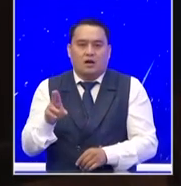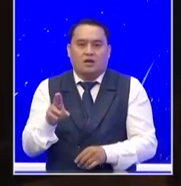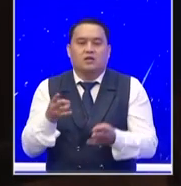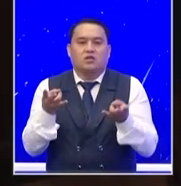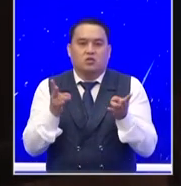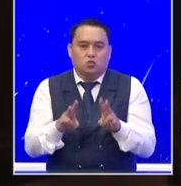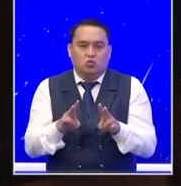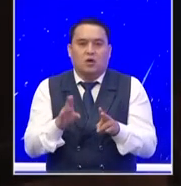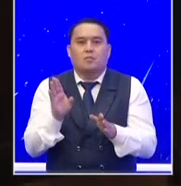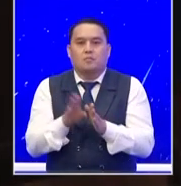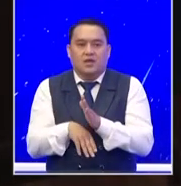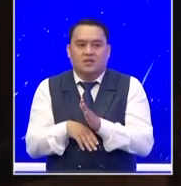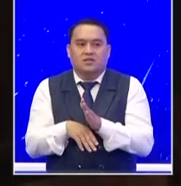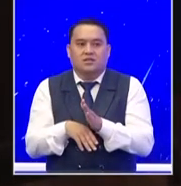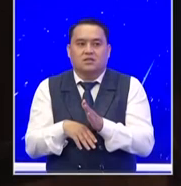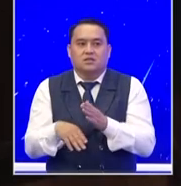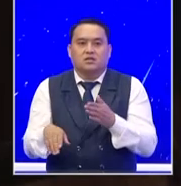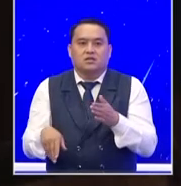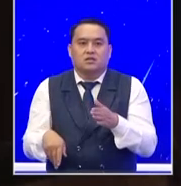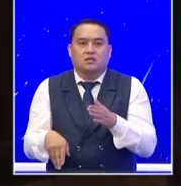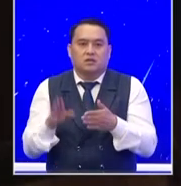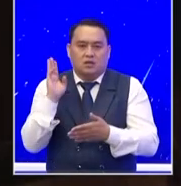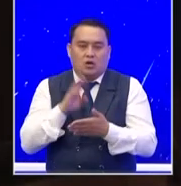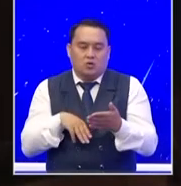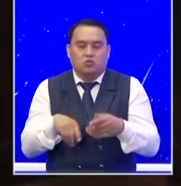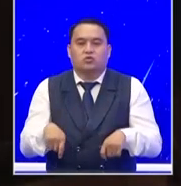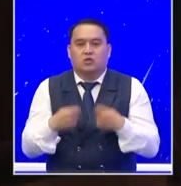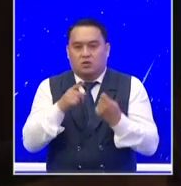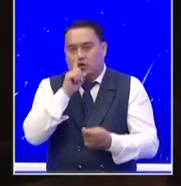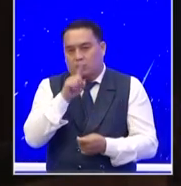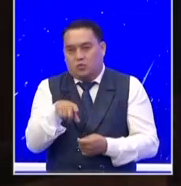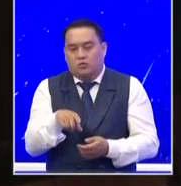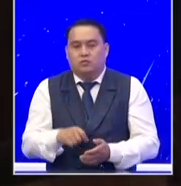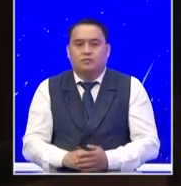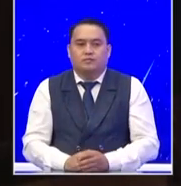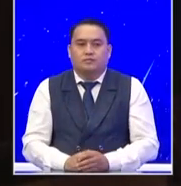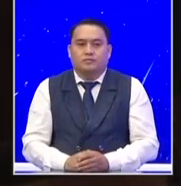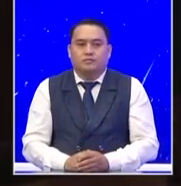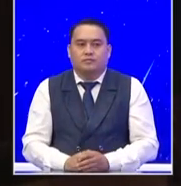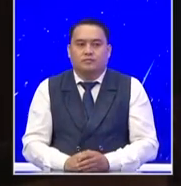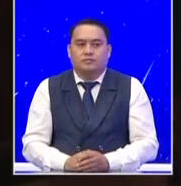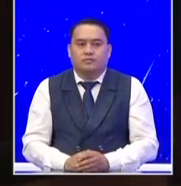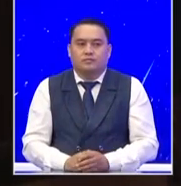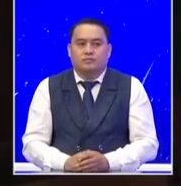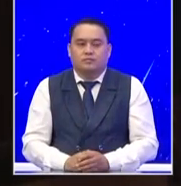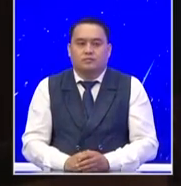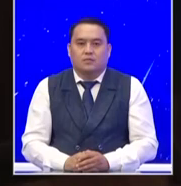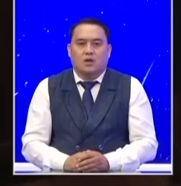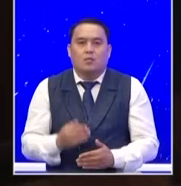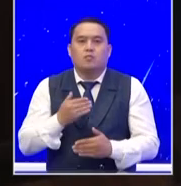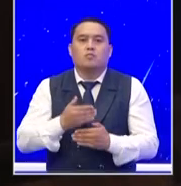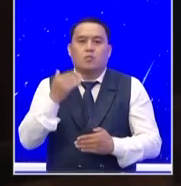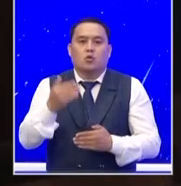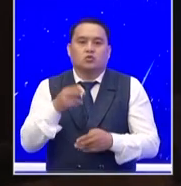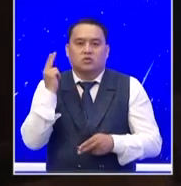Казахстан и без привлечения к административной ответственности за нарушение срока подачи соответствующих заявлений. После